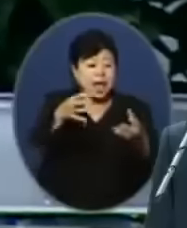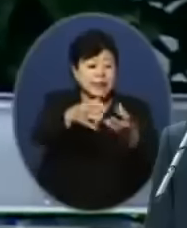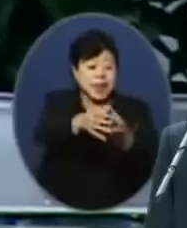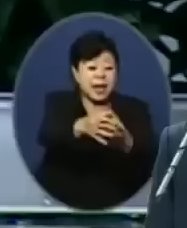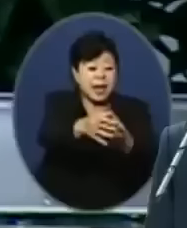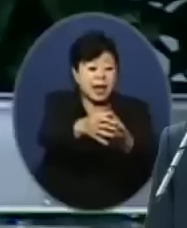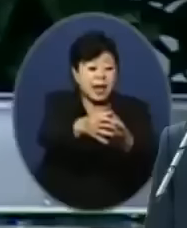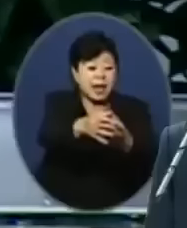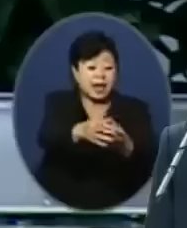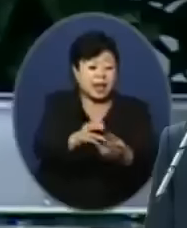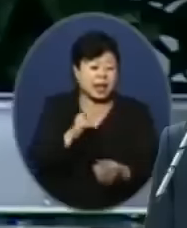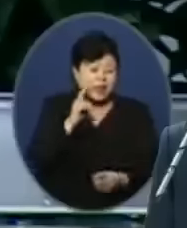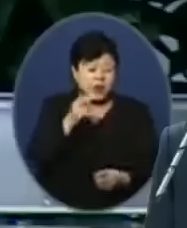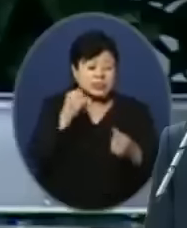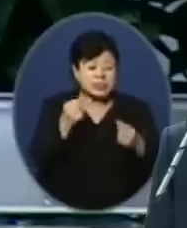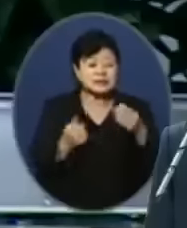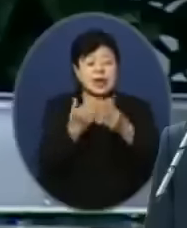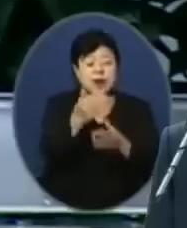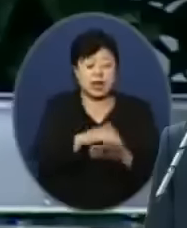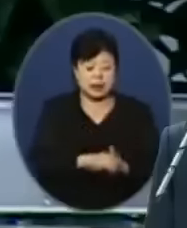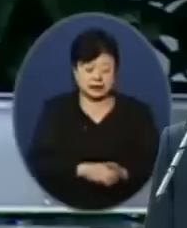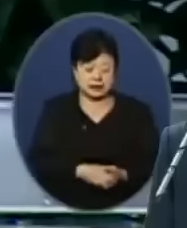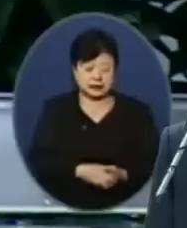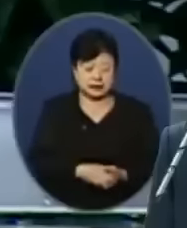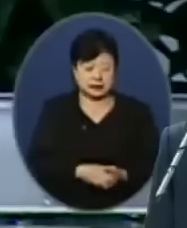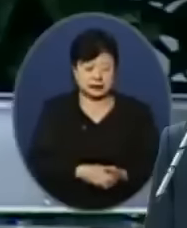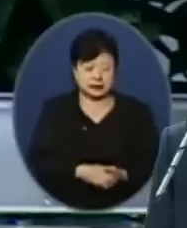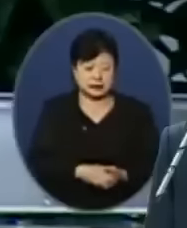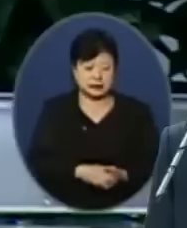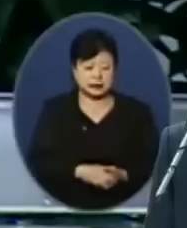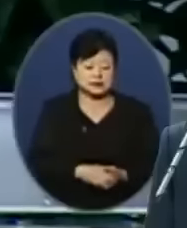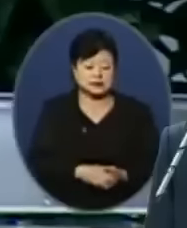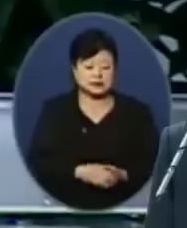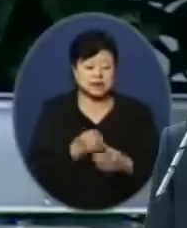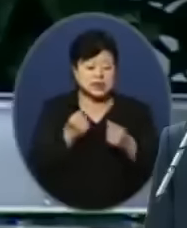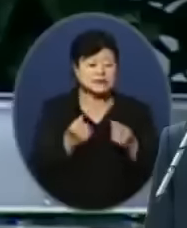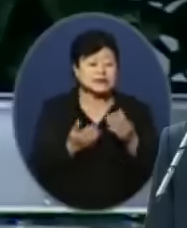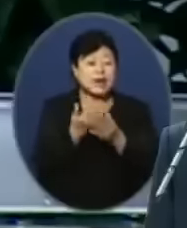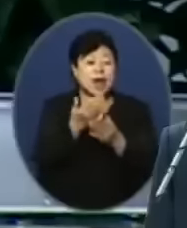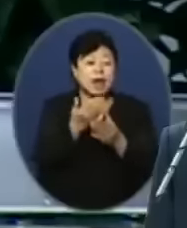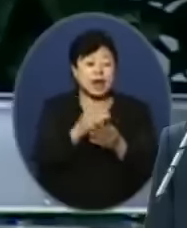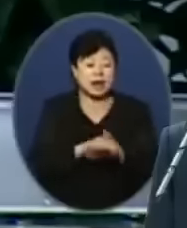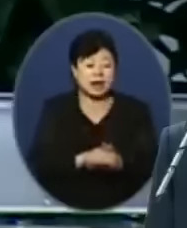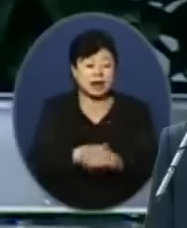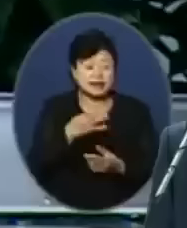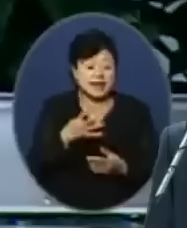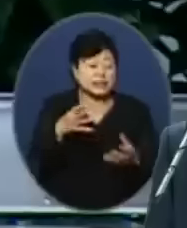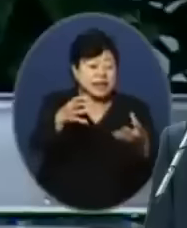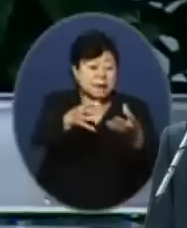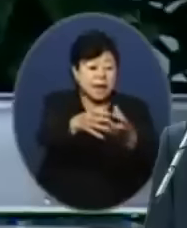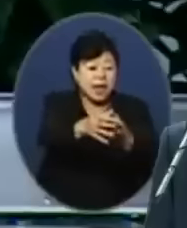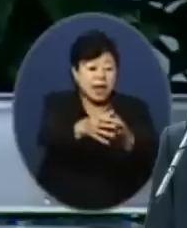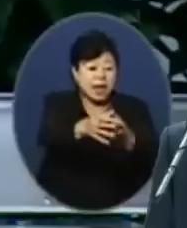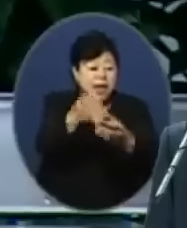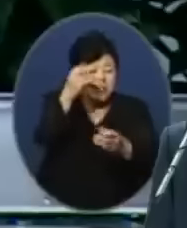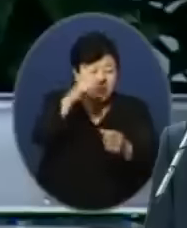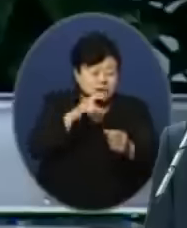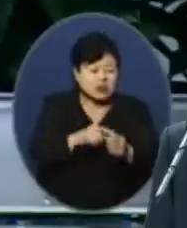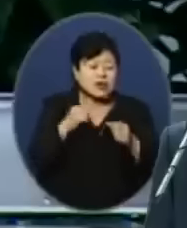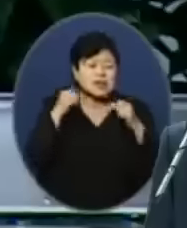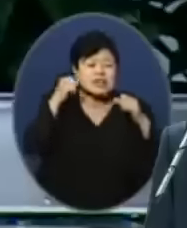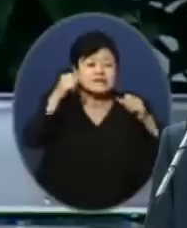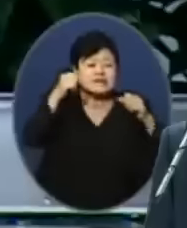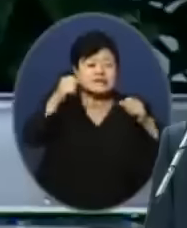합치면 굉장한 힘을 발휘하는 것입니다. 따로따로 해도 힘이 나오는데 네 가지를 합치면 그 영적인